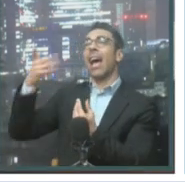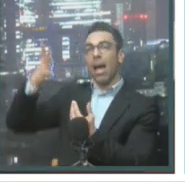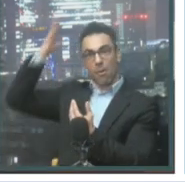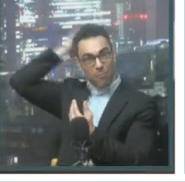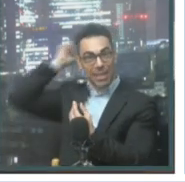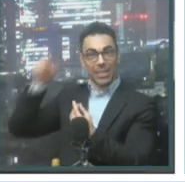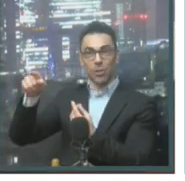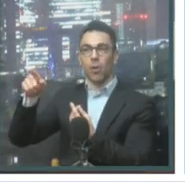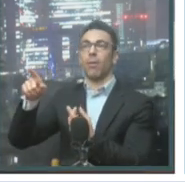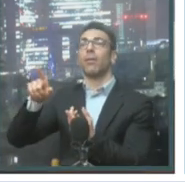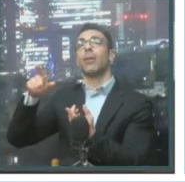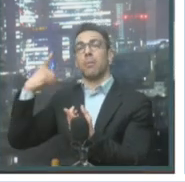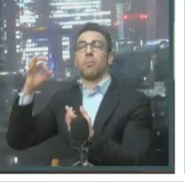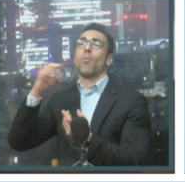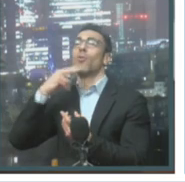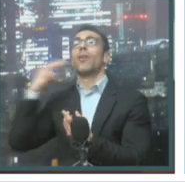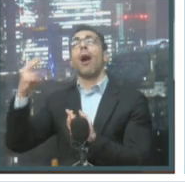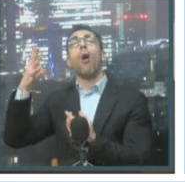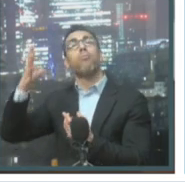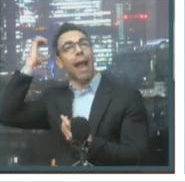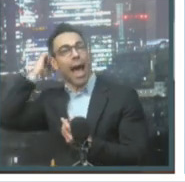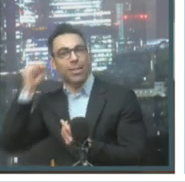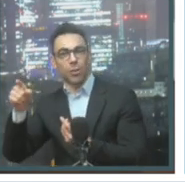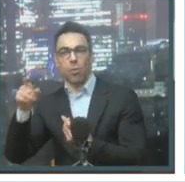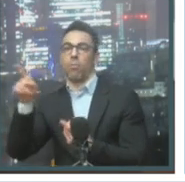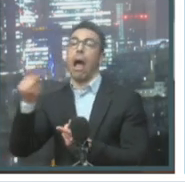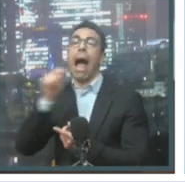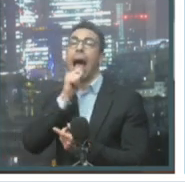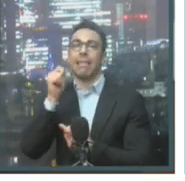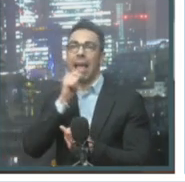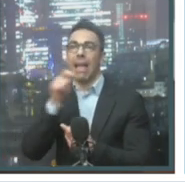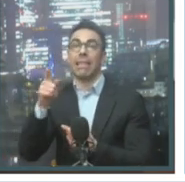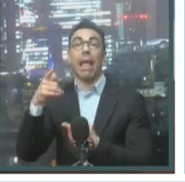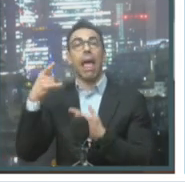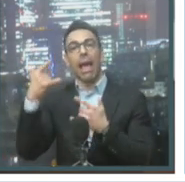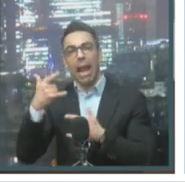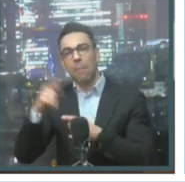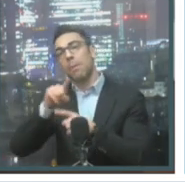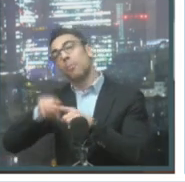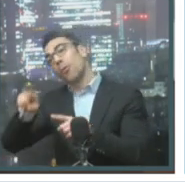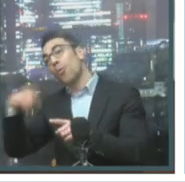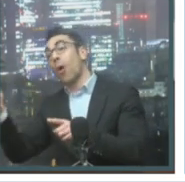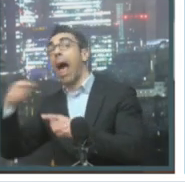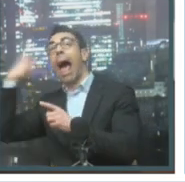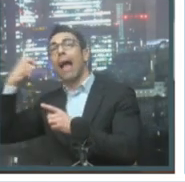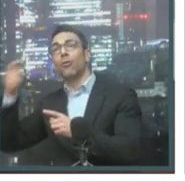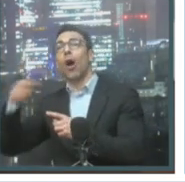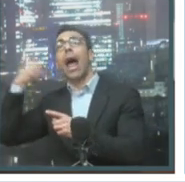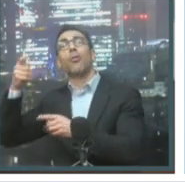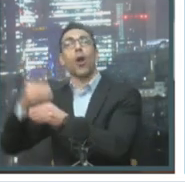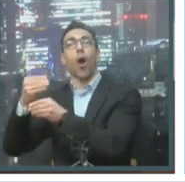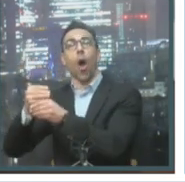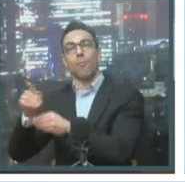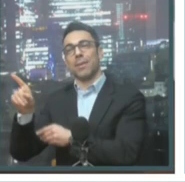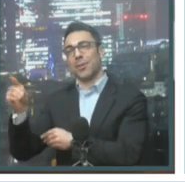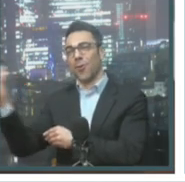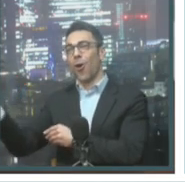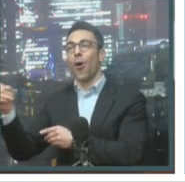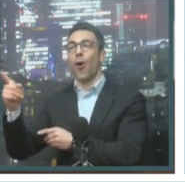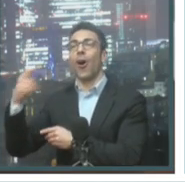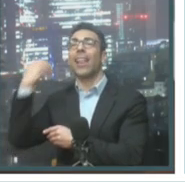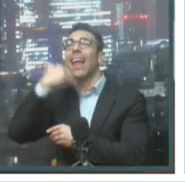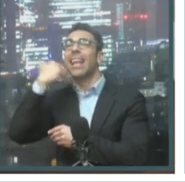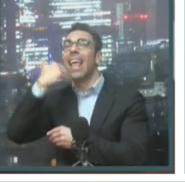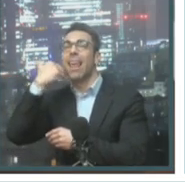brizio in arte braccio un cantante un cantante rap è un attore un attore e comico daniele